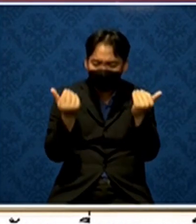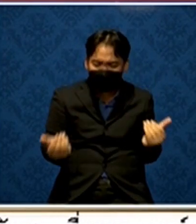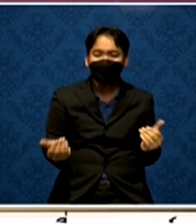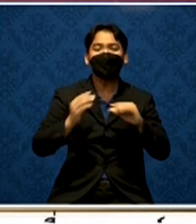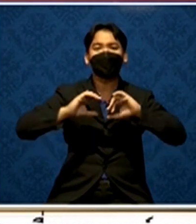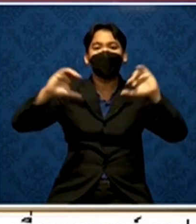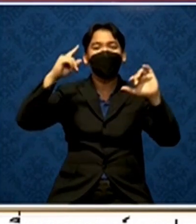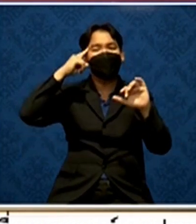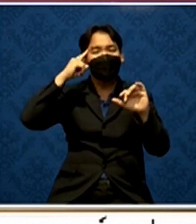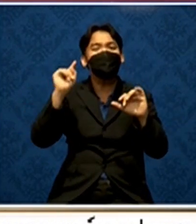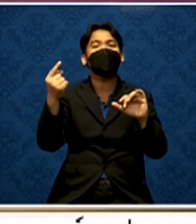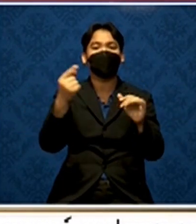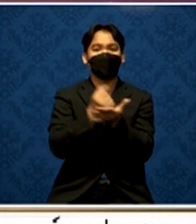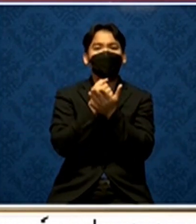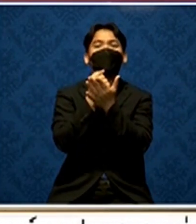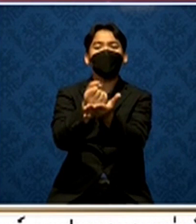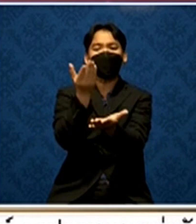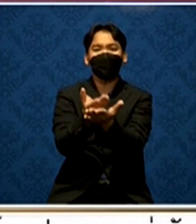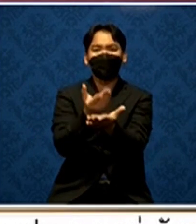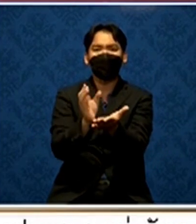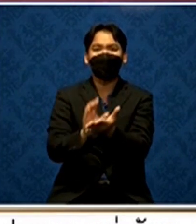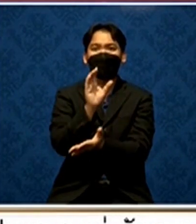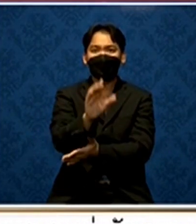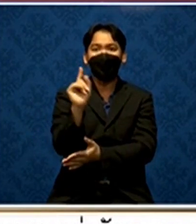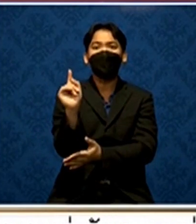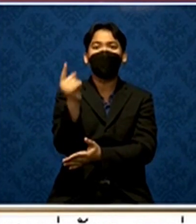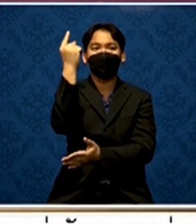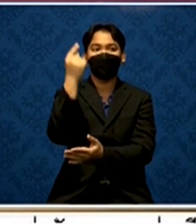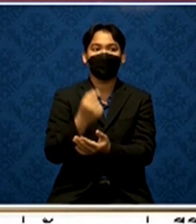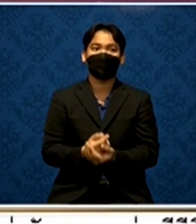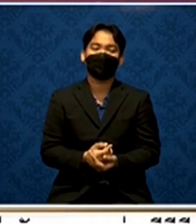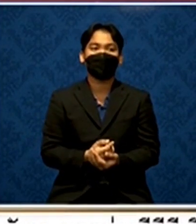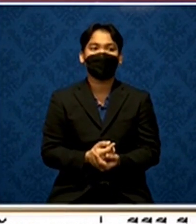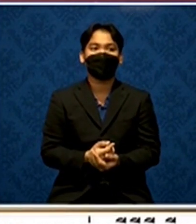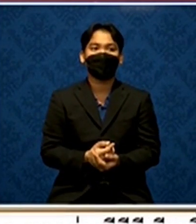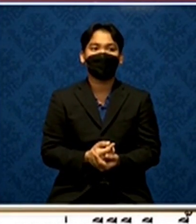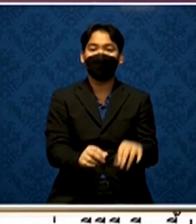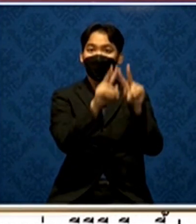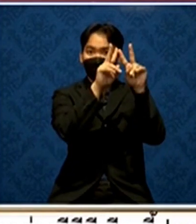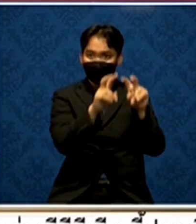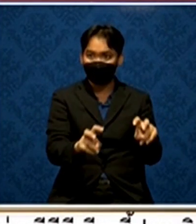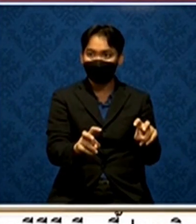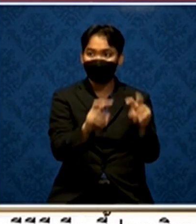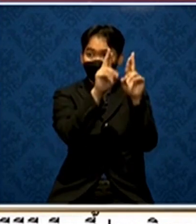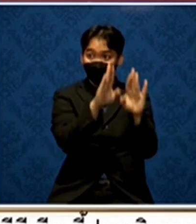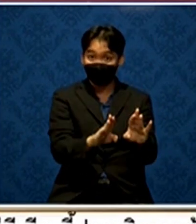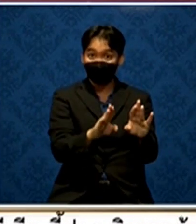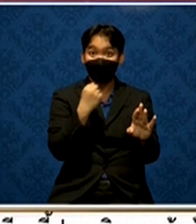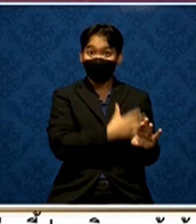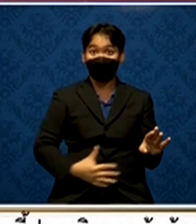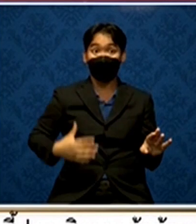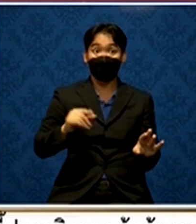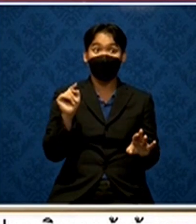ให้มันดีขึ้นกว่านี้ครับถัดไปมาดูที่สถาบันวิจัยระบบสุขภาพระบบสาธารณสุขหรือสวรส